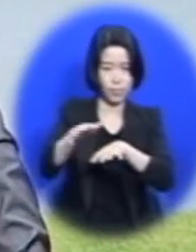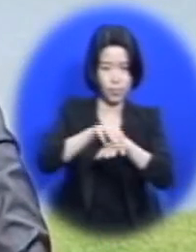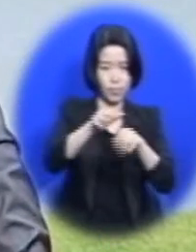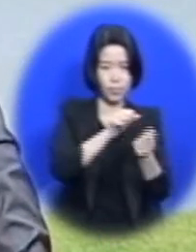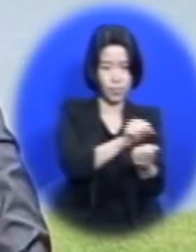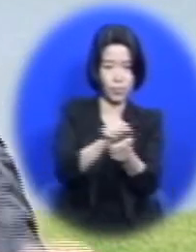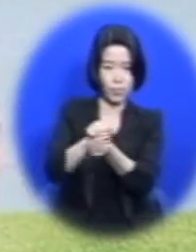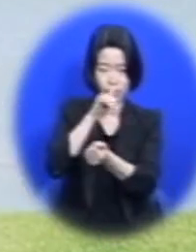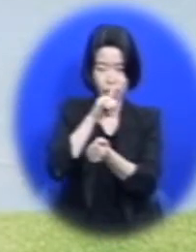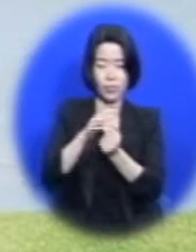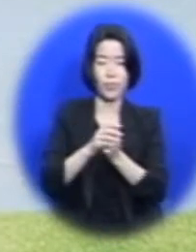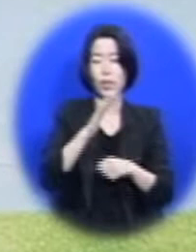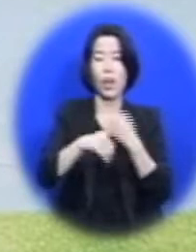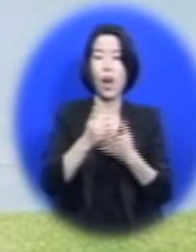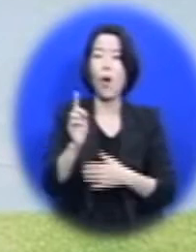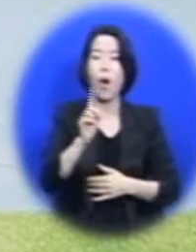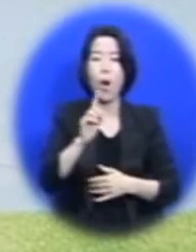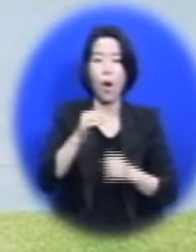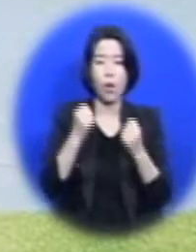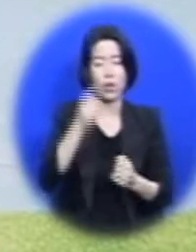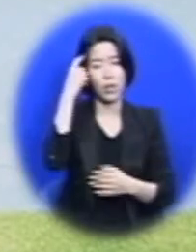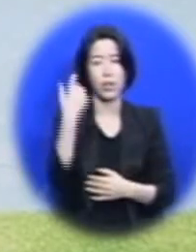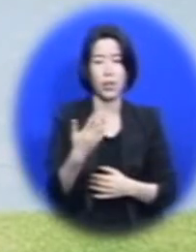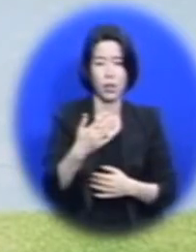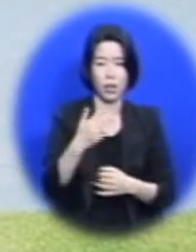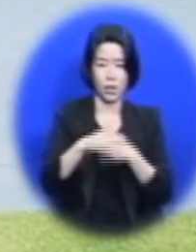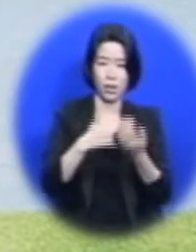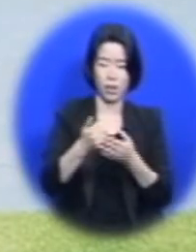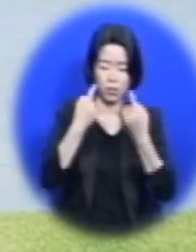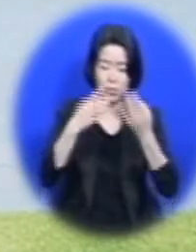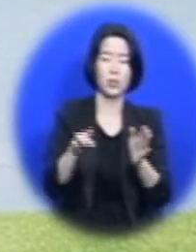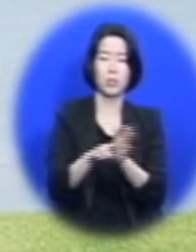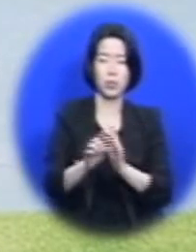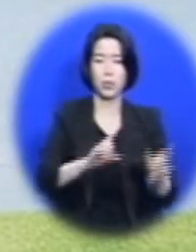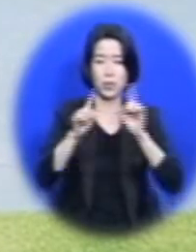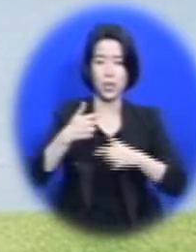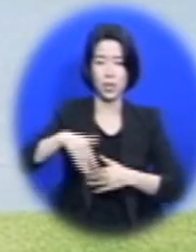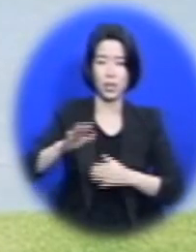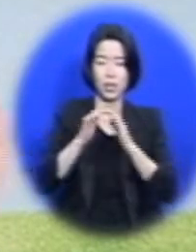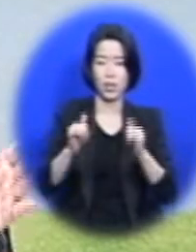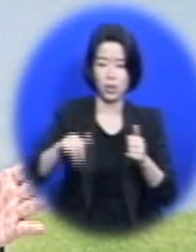계셔? 하나님이 계시다고 분명히 믿고 그리고 살아가는 사람들이 도대체 우리 주변에 몇 사람이